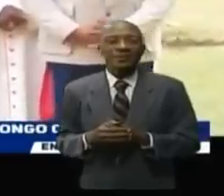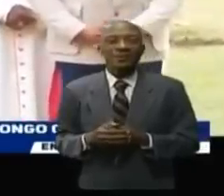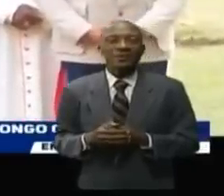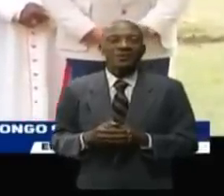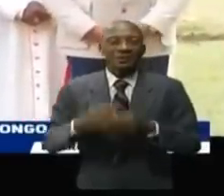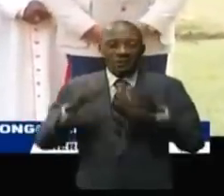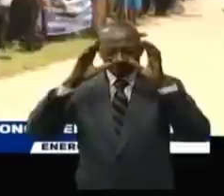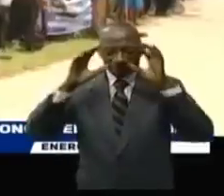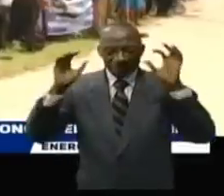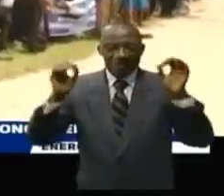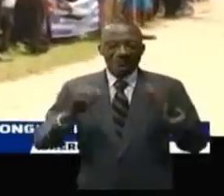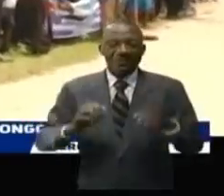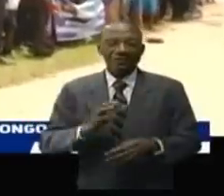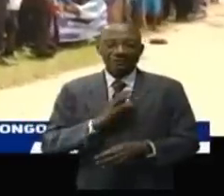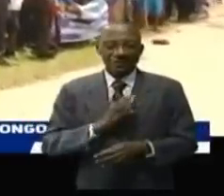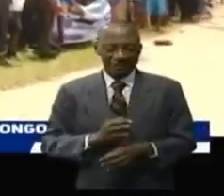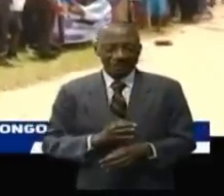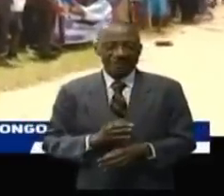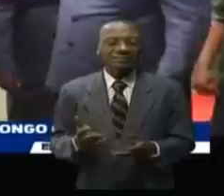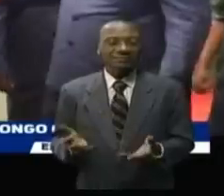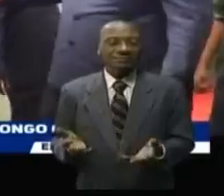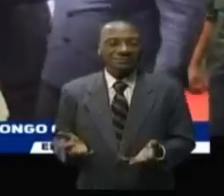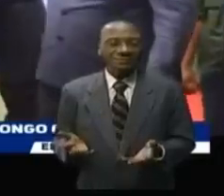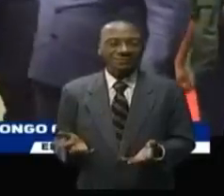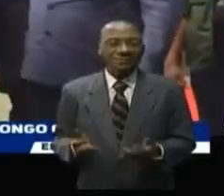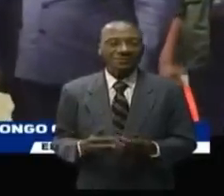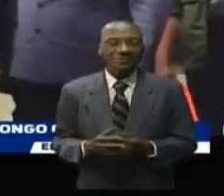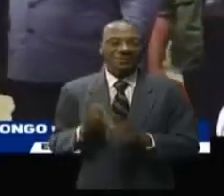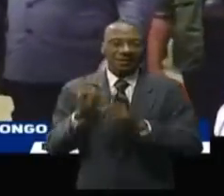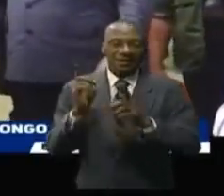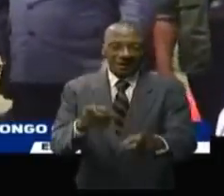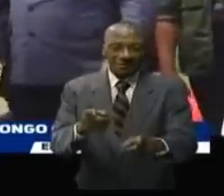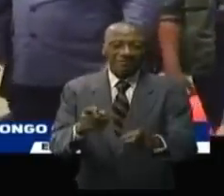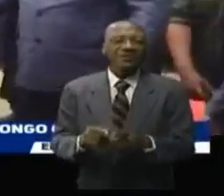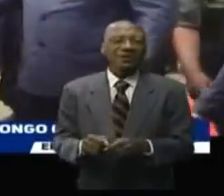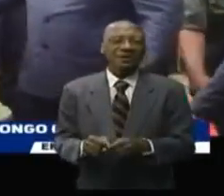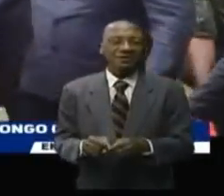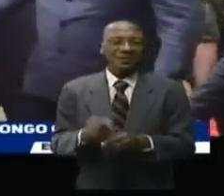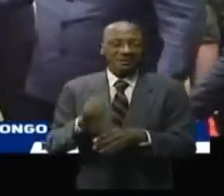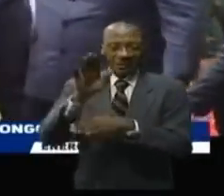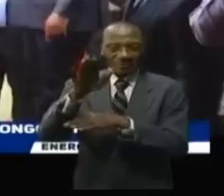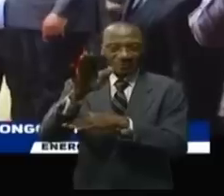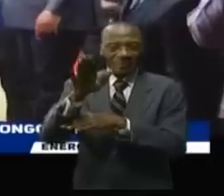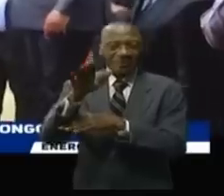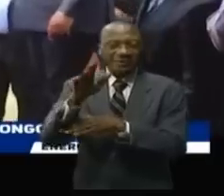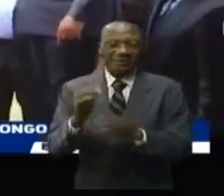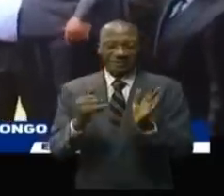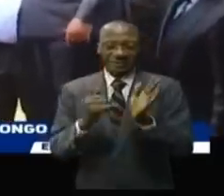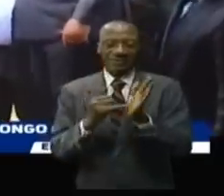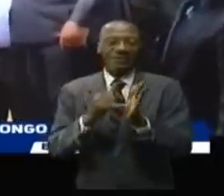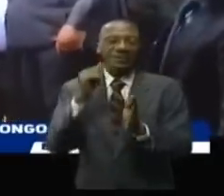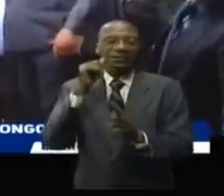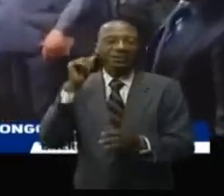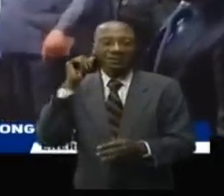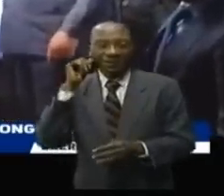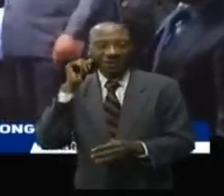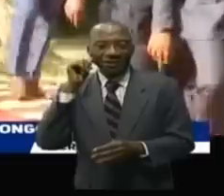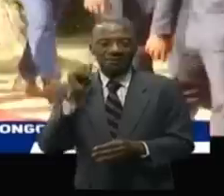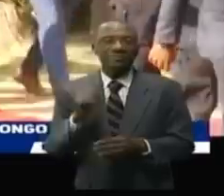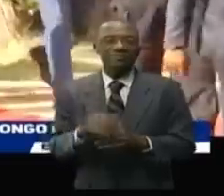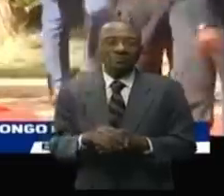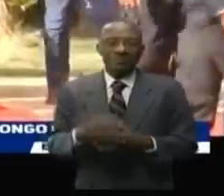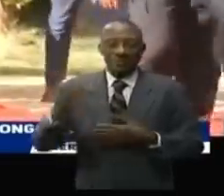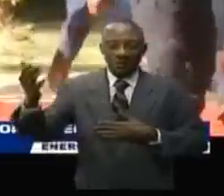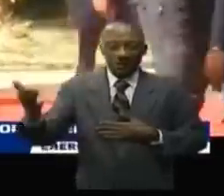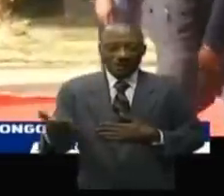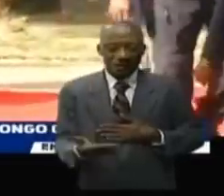de la République, Félix-Antoine Tshisekedi Tshilombo, est arrivé en début d'après-midi de ce samedi 19 novembre, accueilli